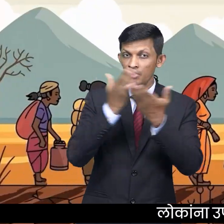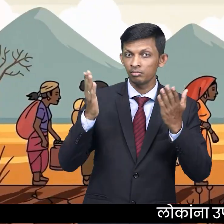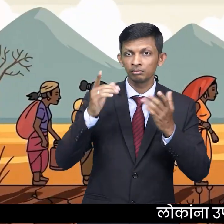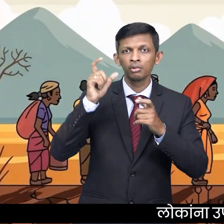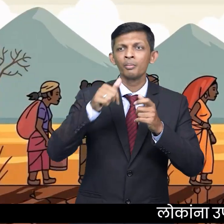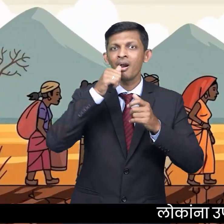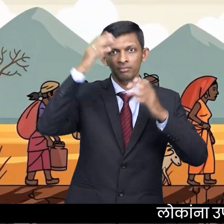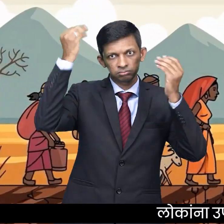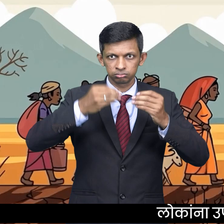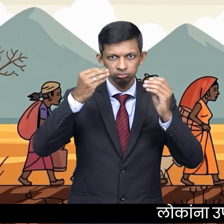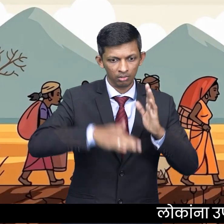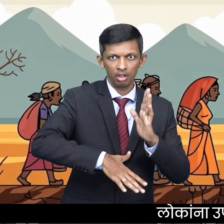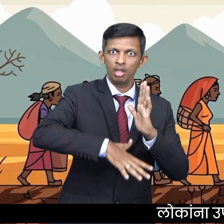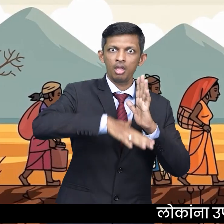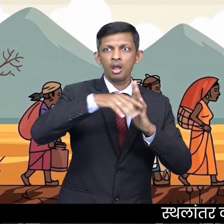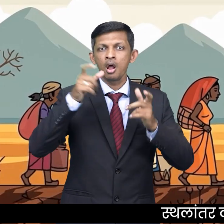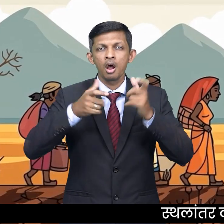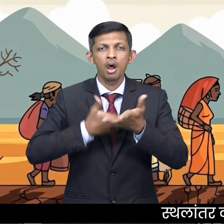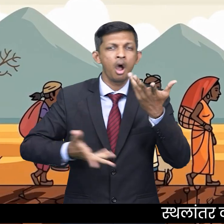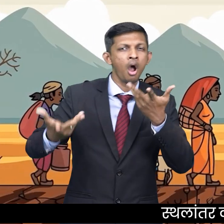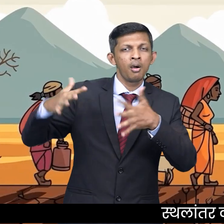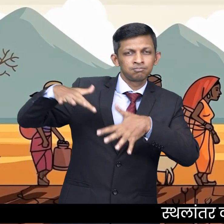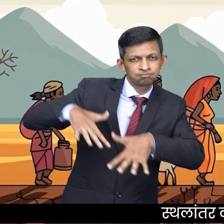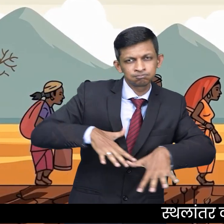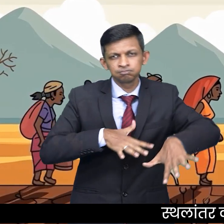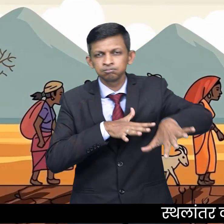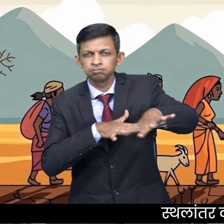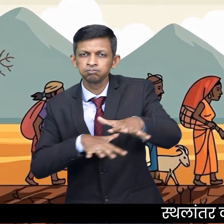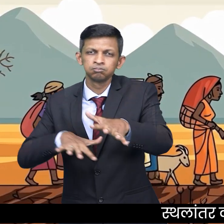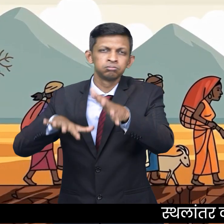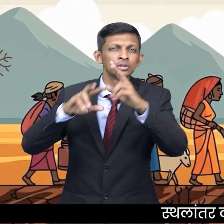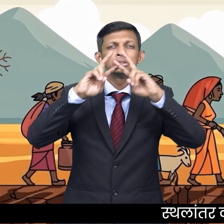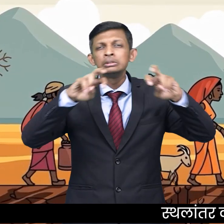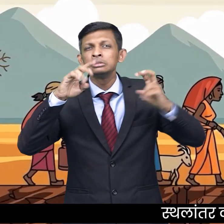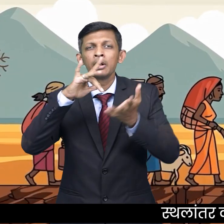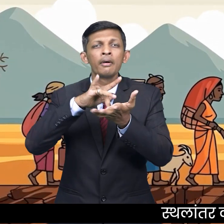लोकांना उपजीविकेच्या शोधात इतर ठिकाणी स्थलांतर करण्यास भाग पाडले जाऊ शकते.